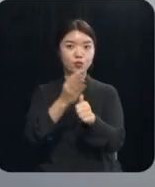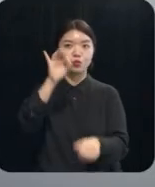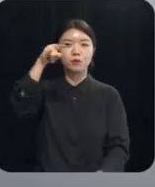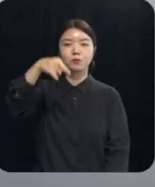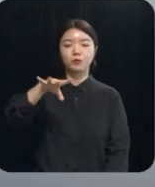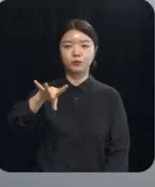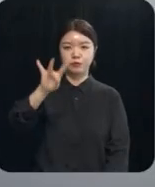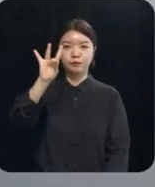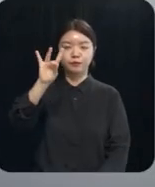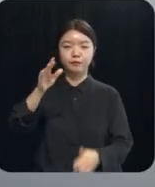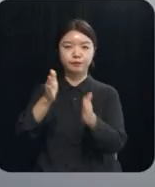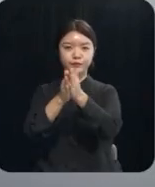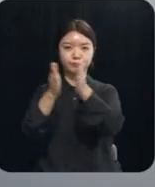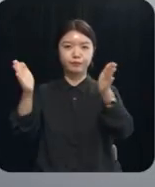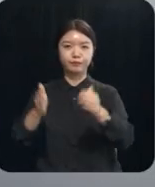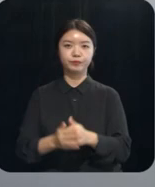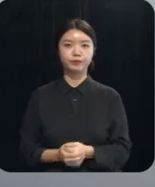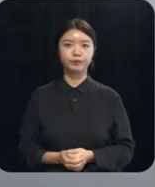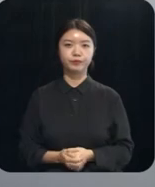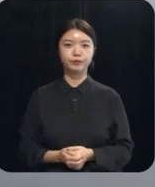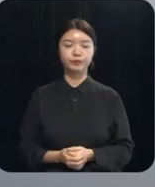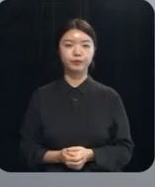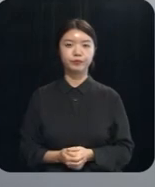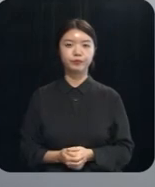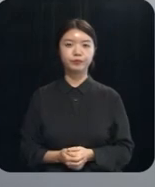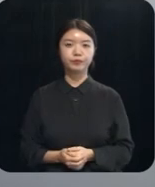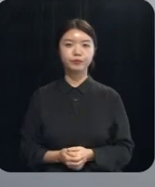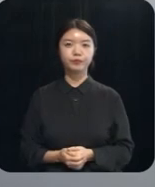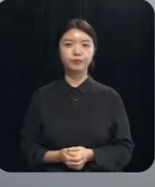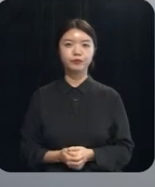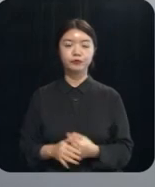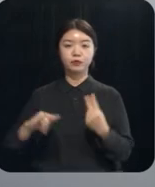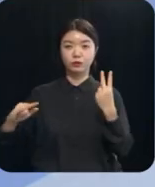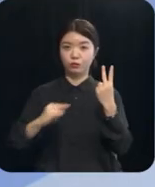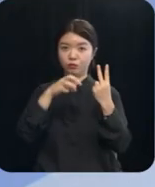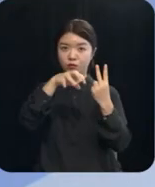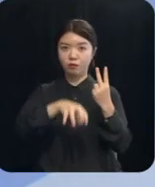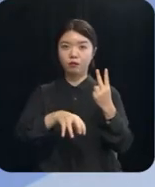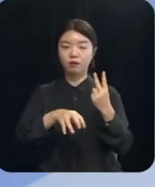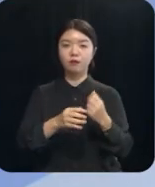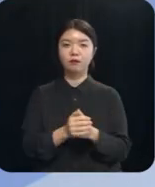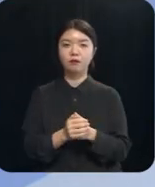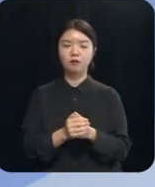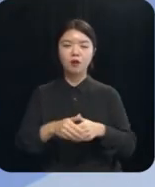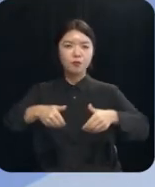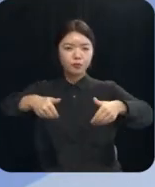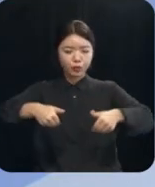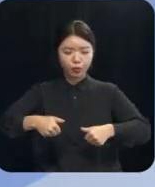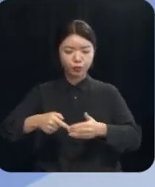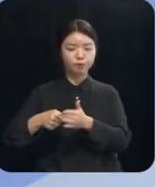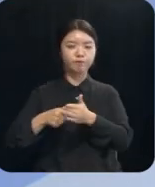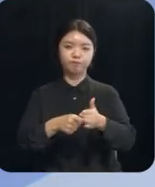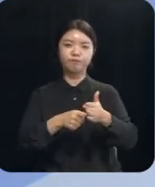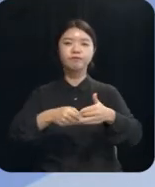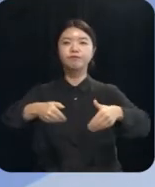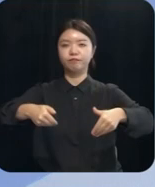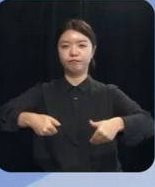위성곤 후보 먼저 시작을 해주시기 바랍니다. 제2공항은 필요하고 추진되어야